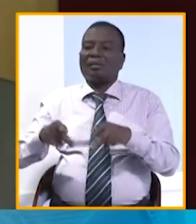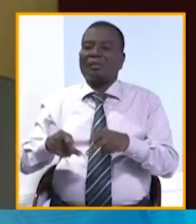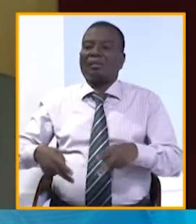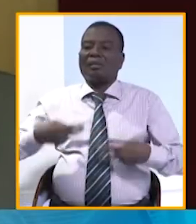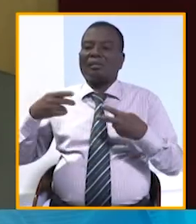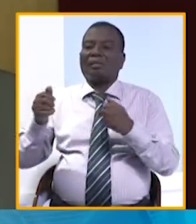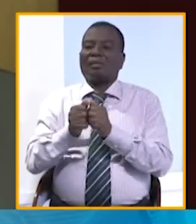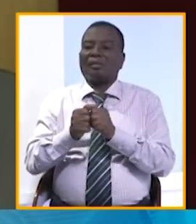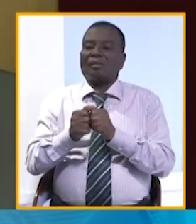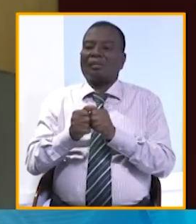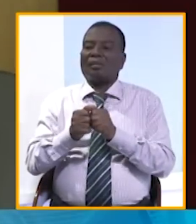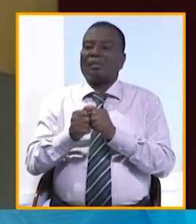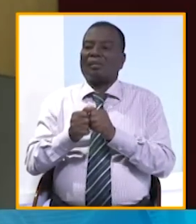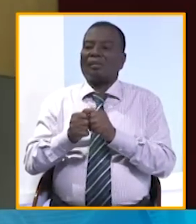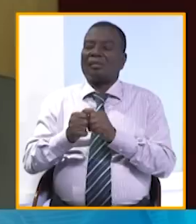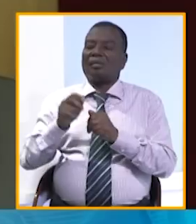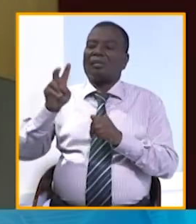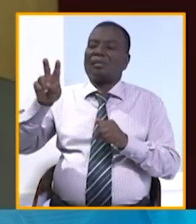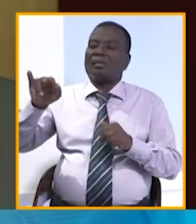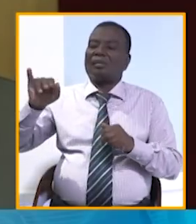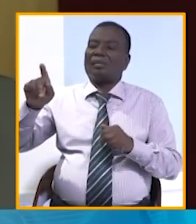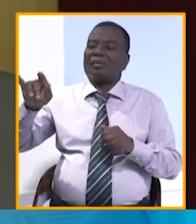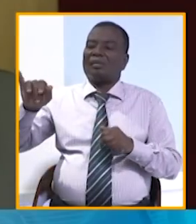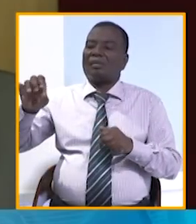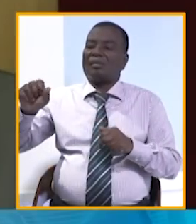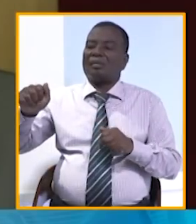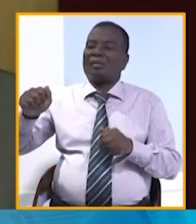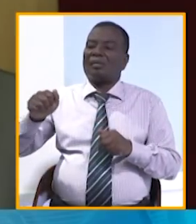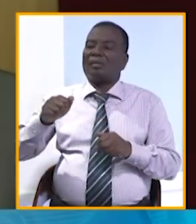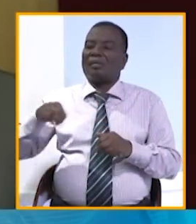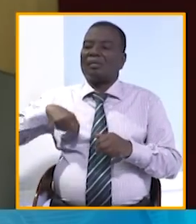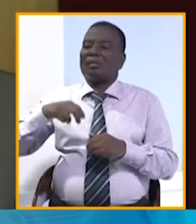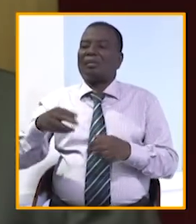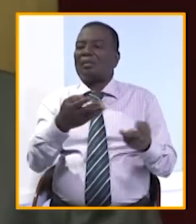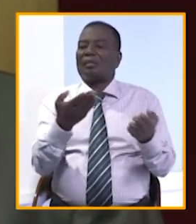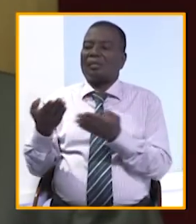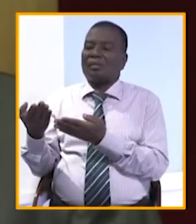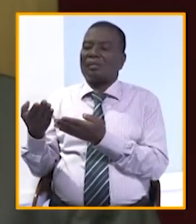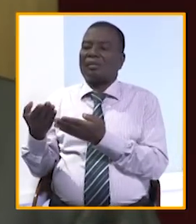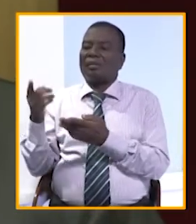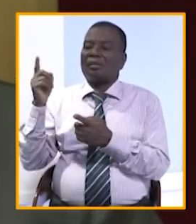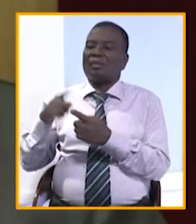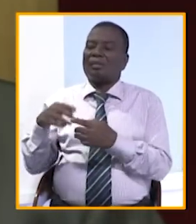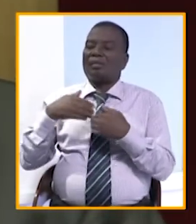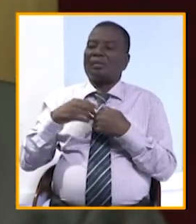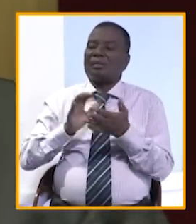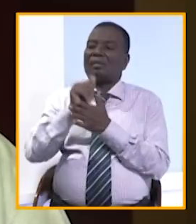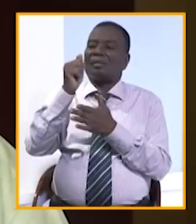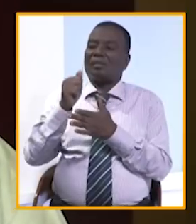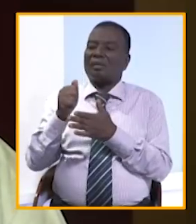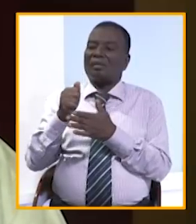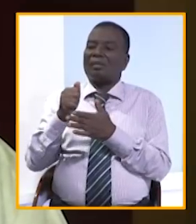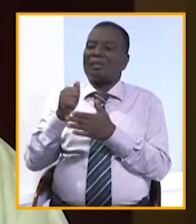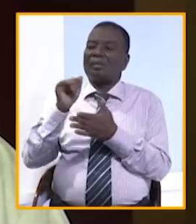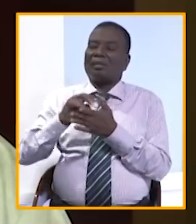sont déjà qui sont discriminées, qui sont stigmatisées, nous puissions les amener à avoir confiance en elles.